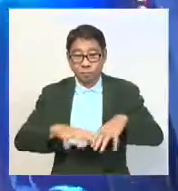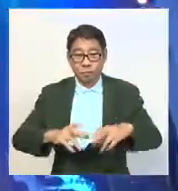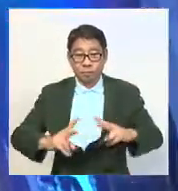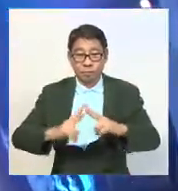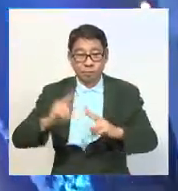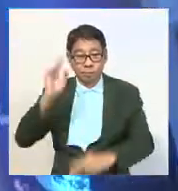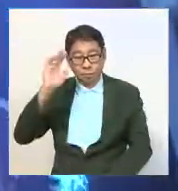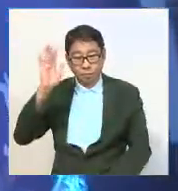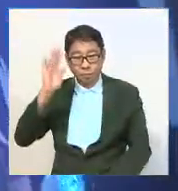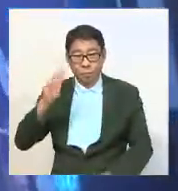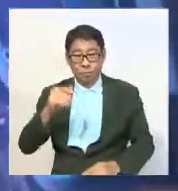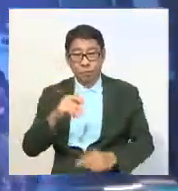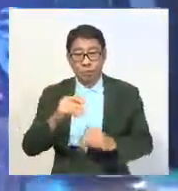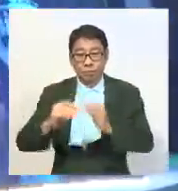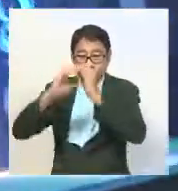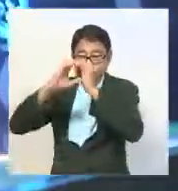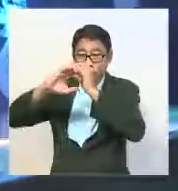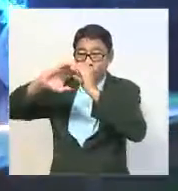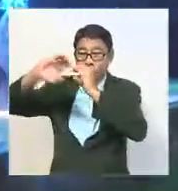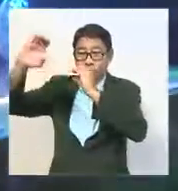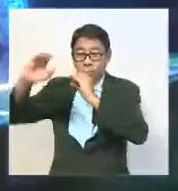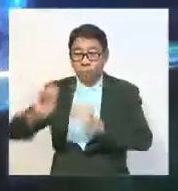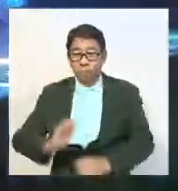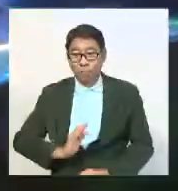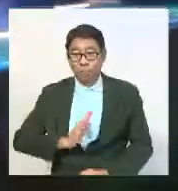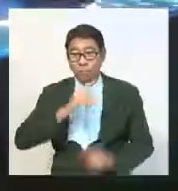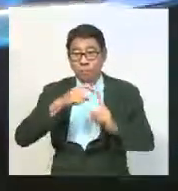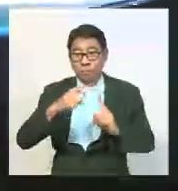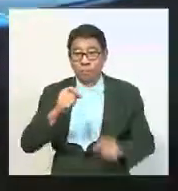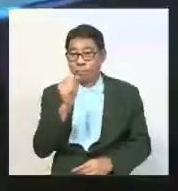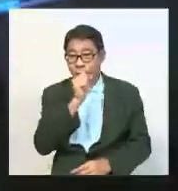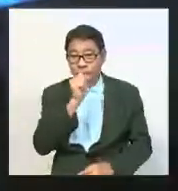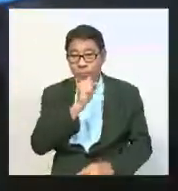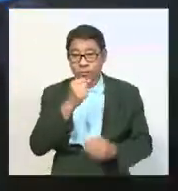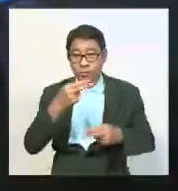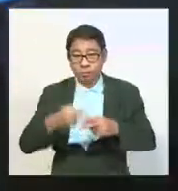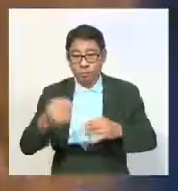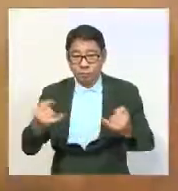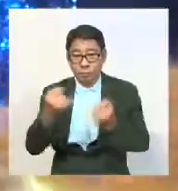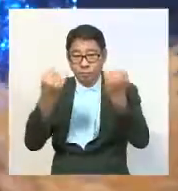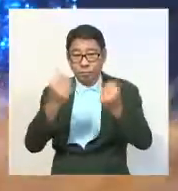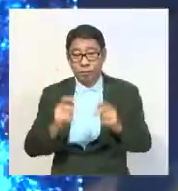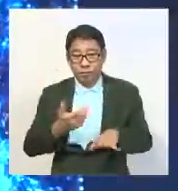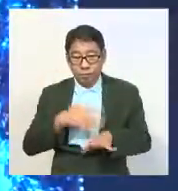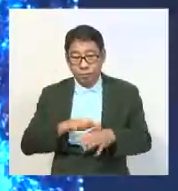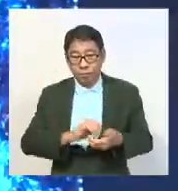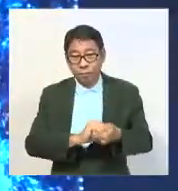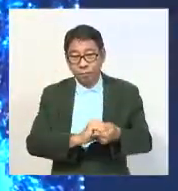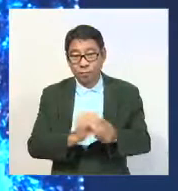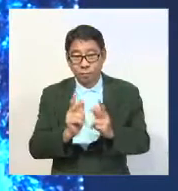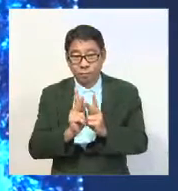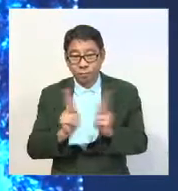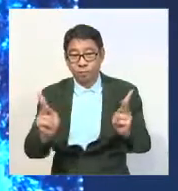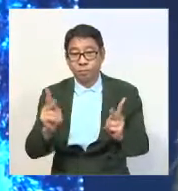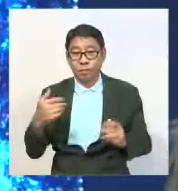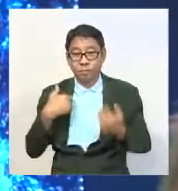ชาสัมพันธ์และสำนักงานกสทช.ได้รับเกียรติจากบรรดาศิลปินนักร้องลูกทุ่งชื่อดังร่วมเป็นคณะกรรมการในการพิจาร